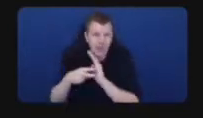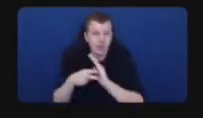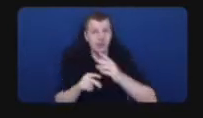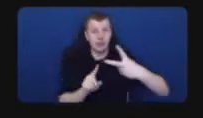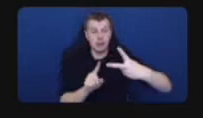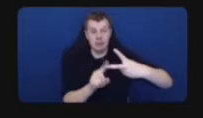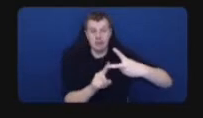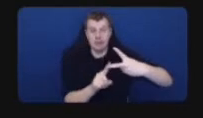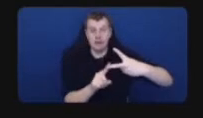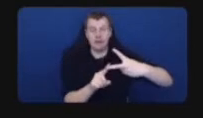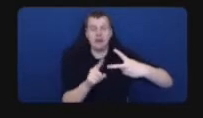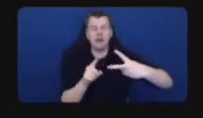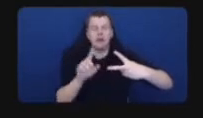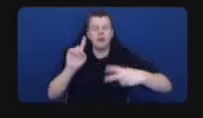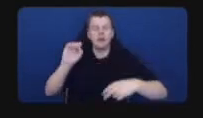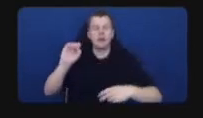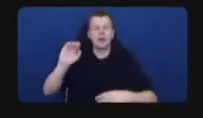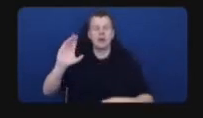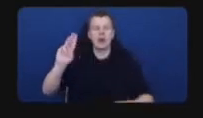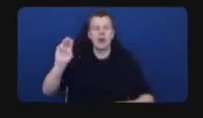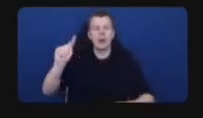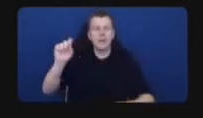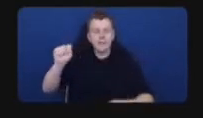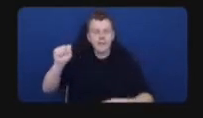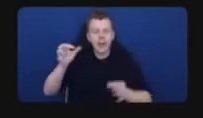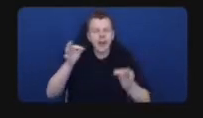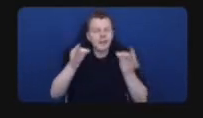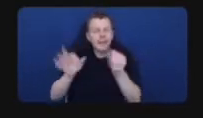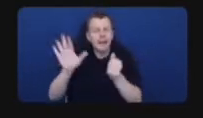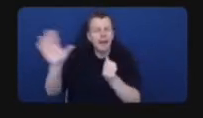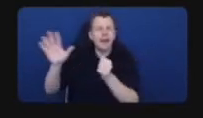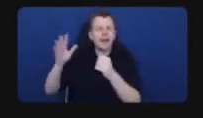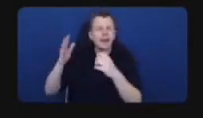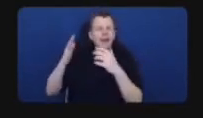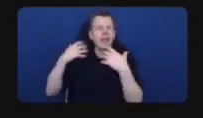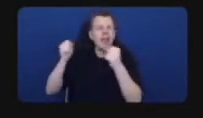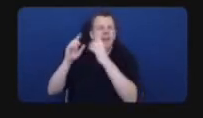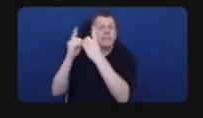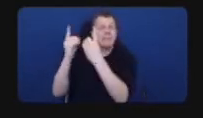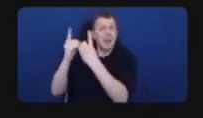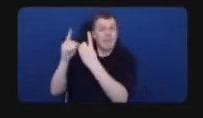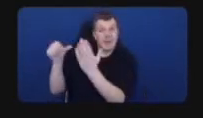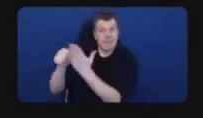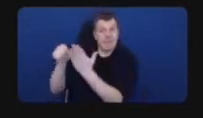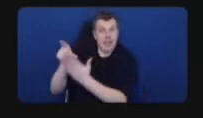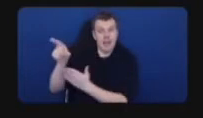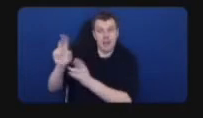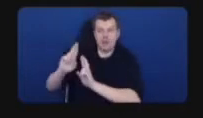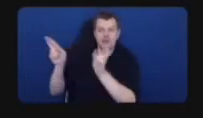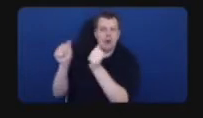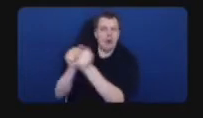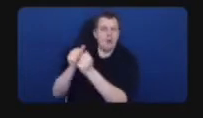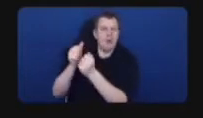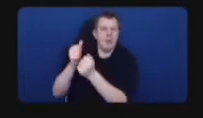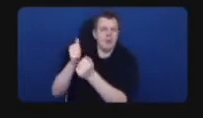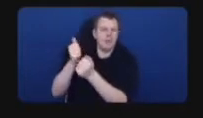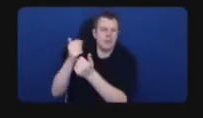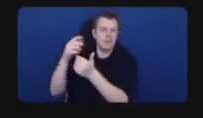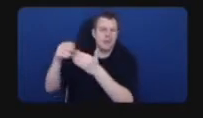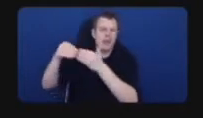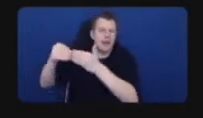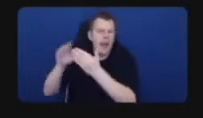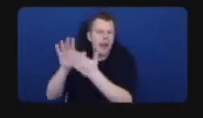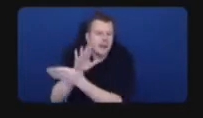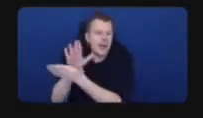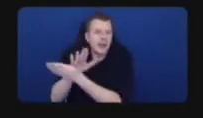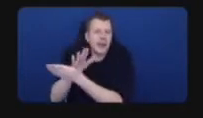容。第二个是一个是 COVID-19 的一些指导文件，关